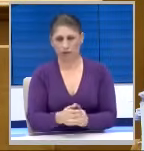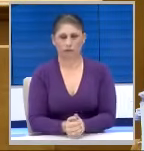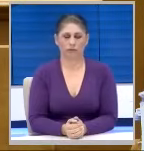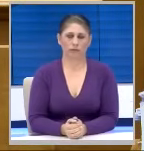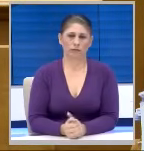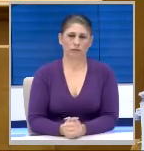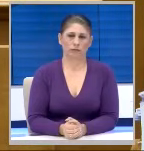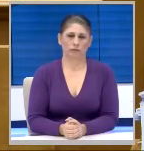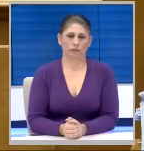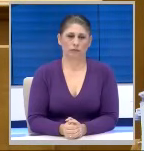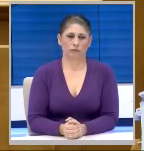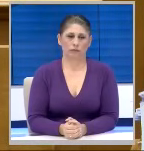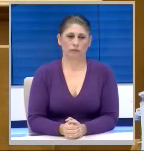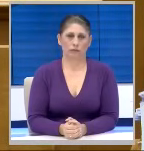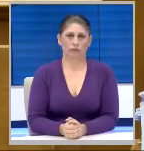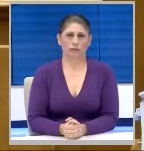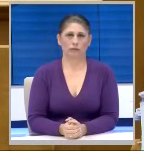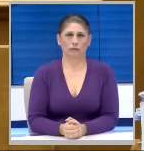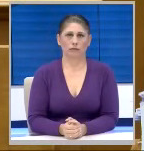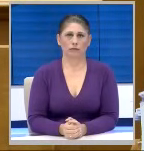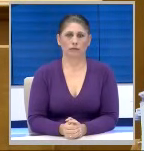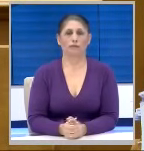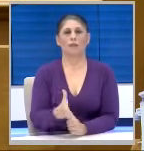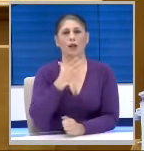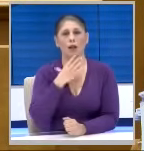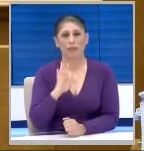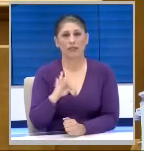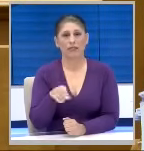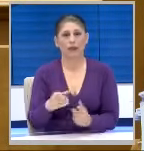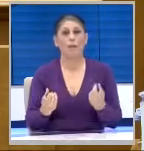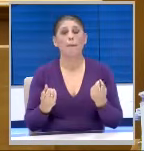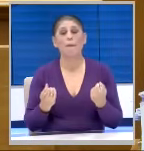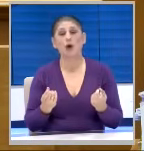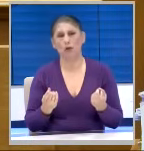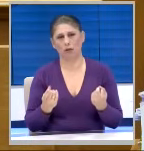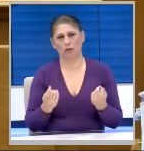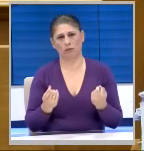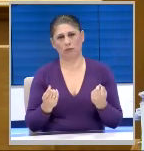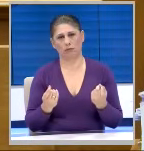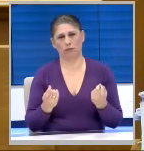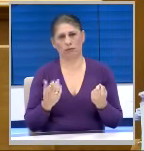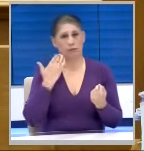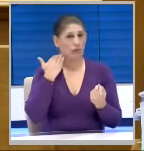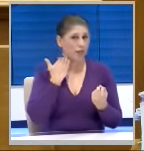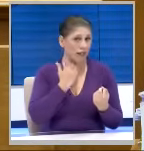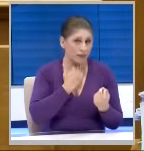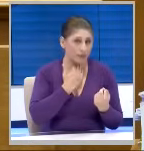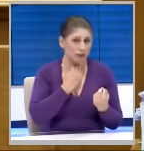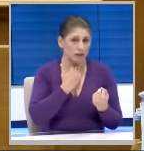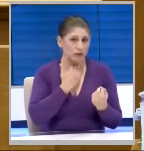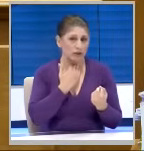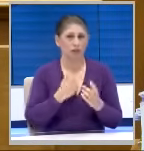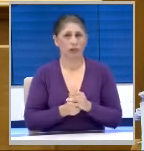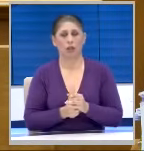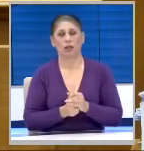και επειδή είναι πρόκληση για τα θύματα για